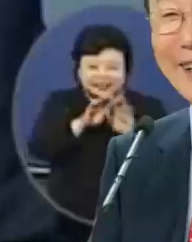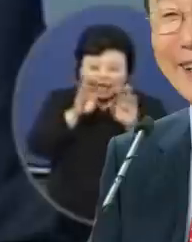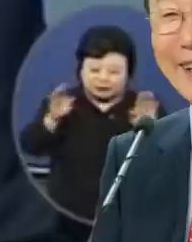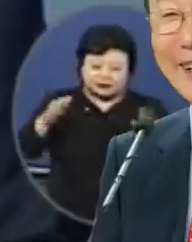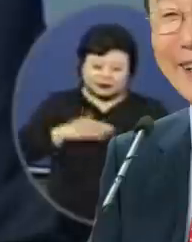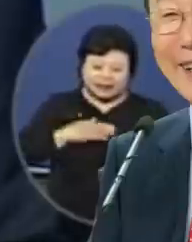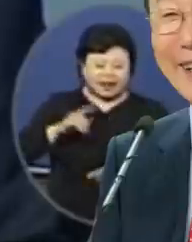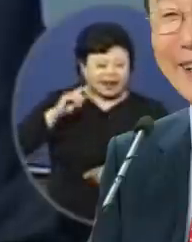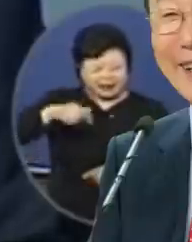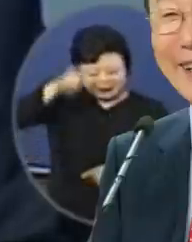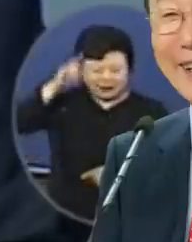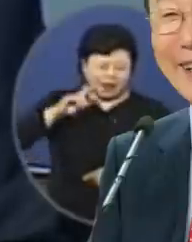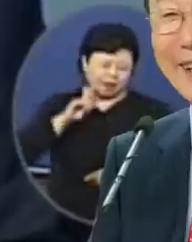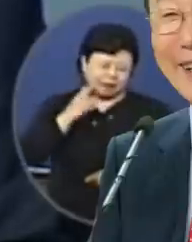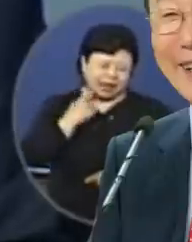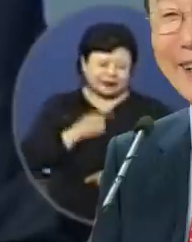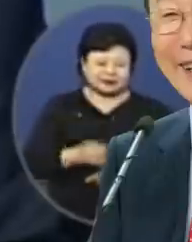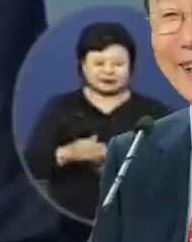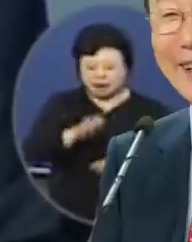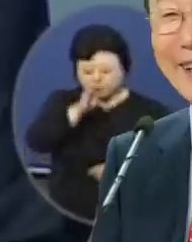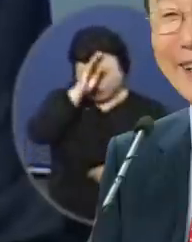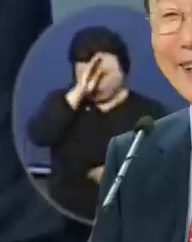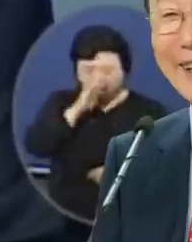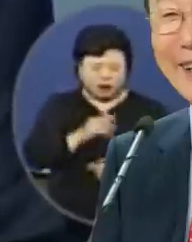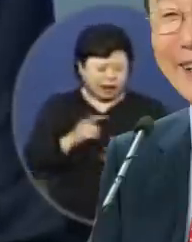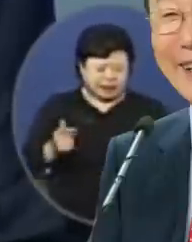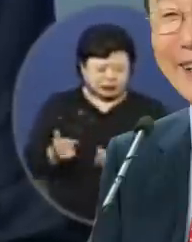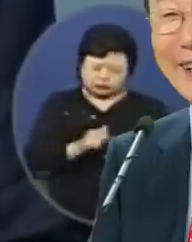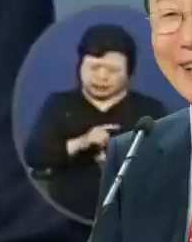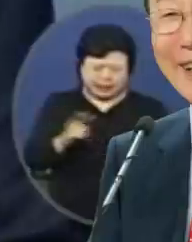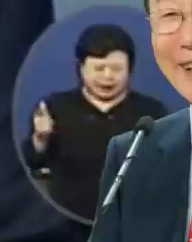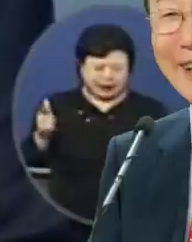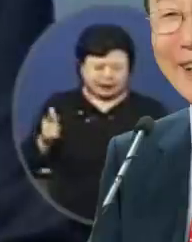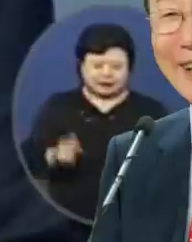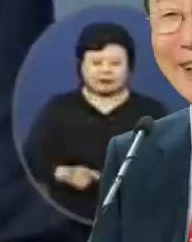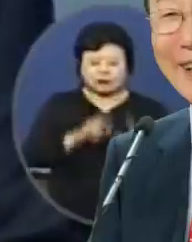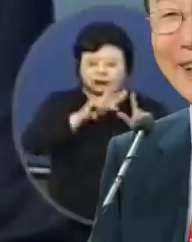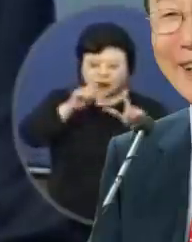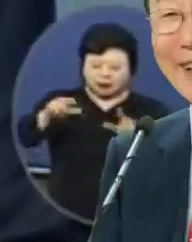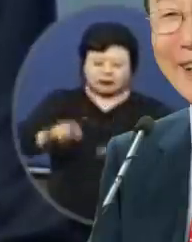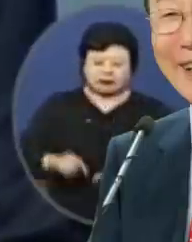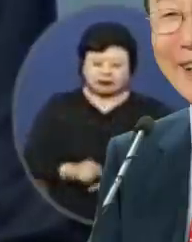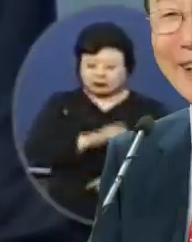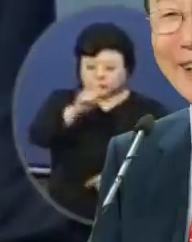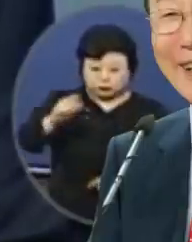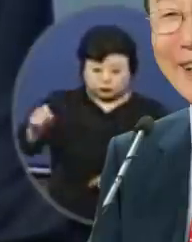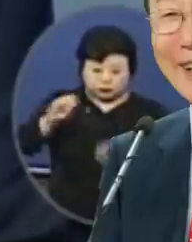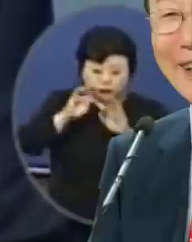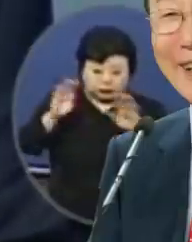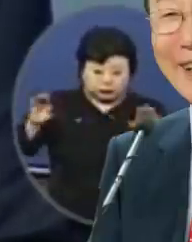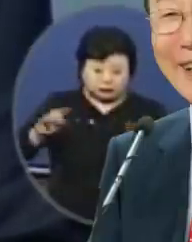나는 이런 사람이다, 병 들고 죽을 사람 아니다, 그렇게 써붙여 놓았었습니다.